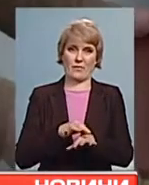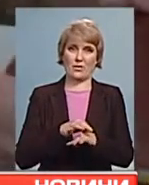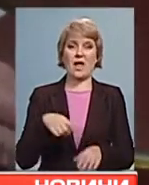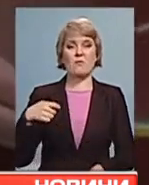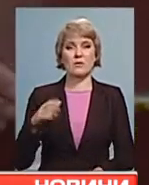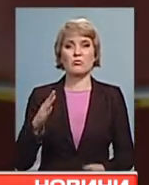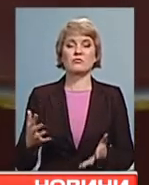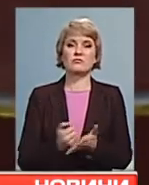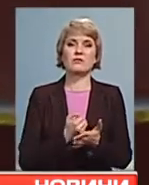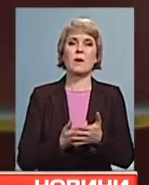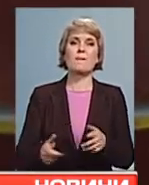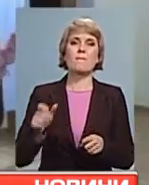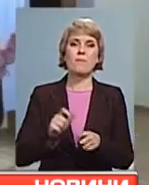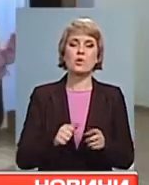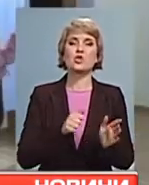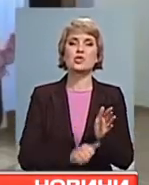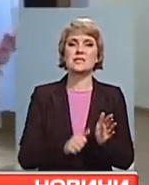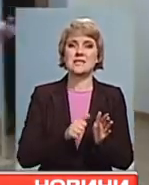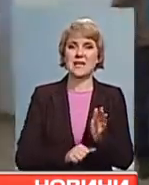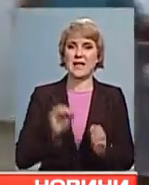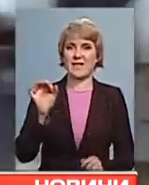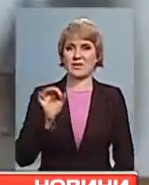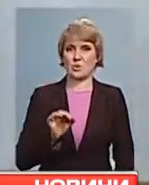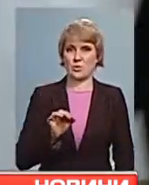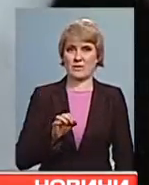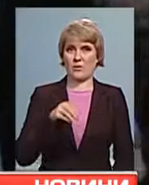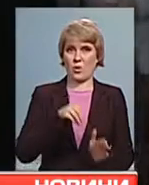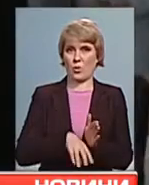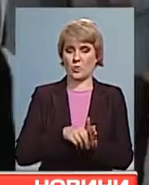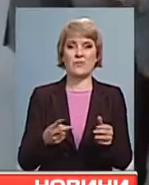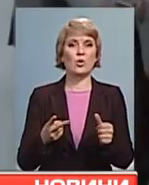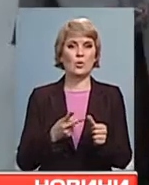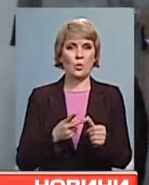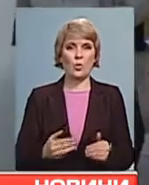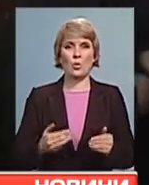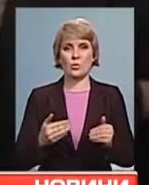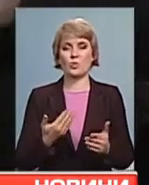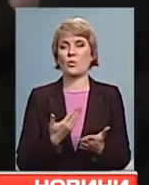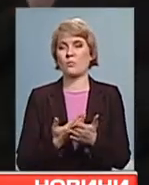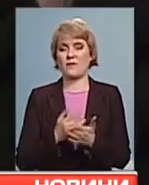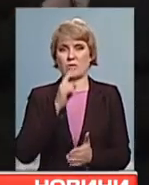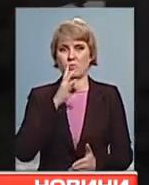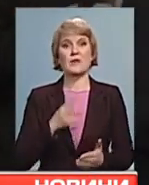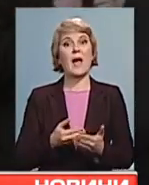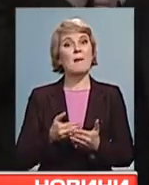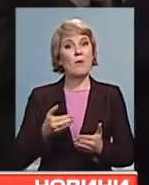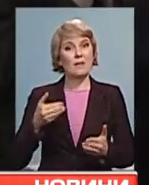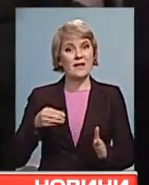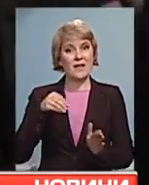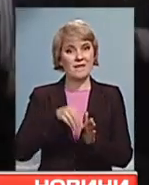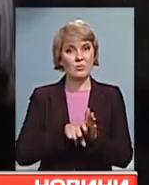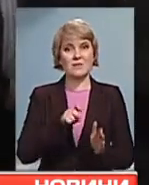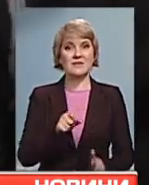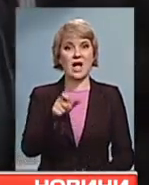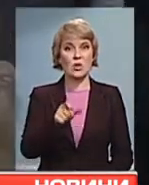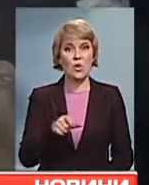набере понад 60% голосів. Тож другого туру, певно, не буде. На попередніх виборах за Карімова проголосувало 90%